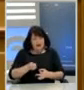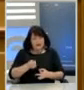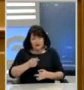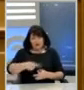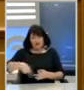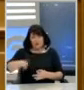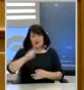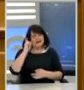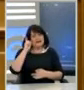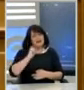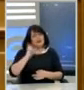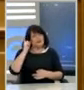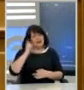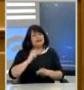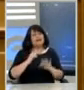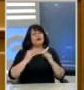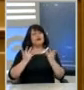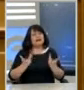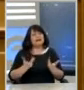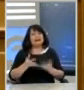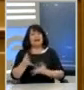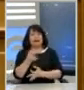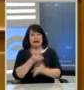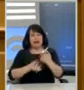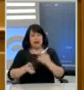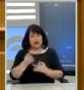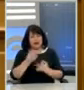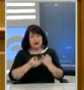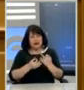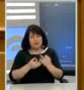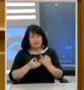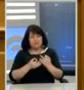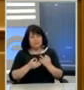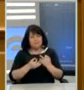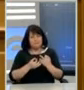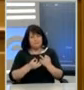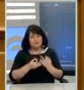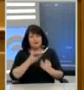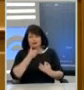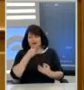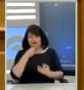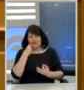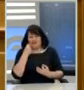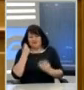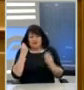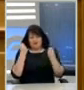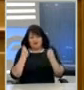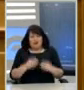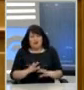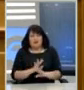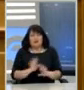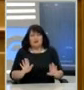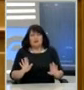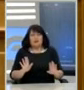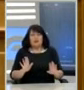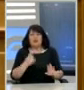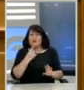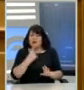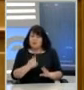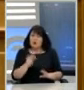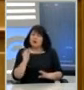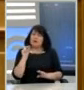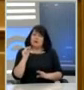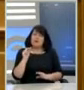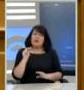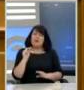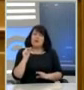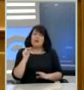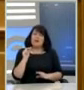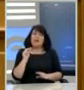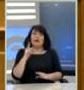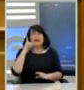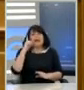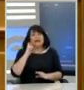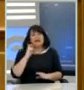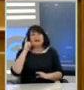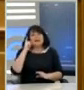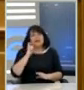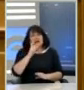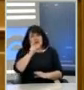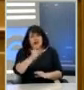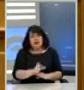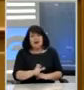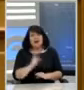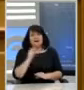ξέρουμε. Δηλώνουν χωρίς ντροπή ότι οι υποσχέσεις ήταν εν γνώση του